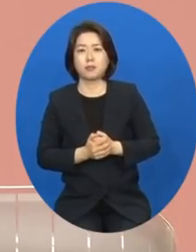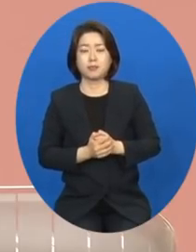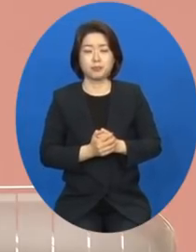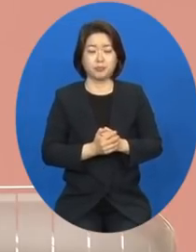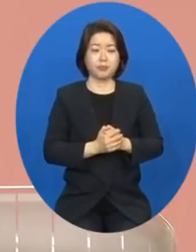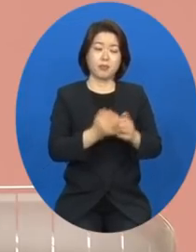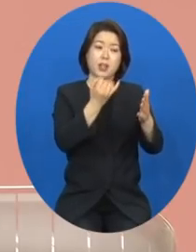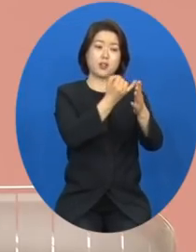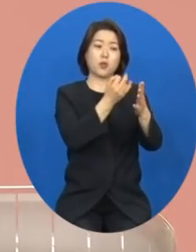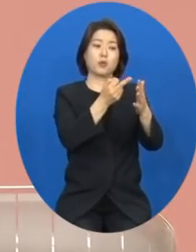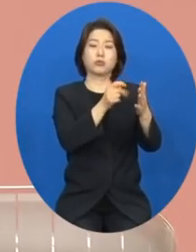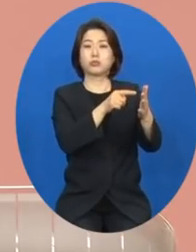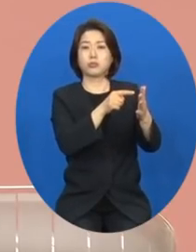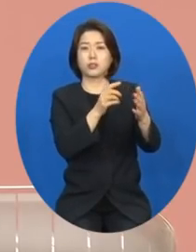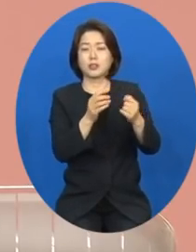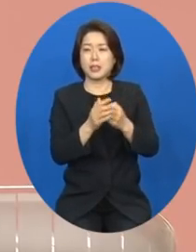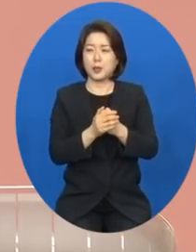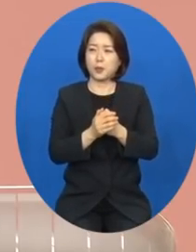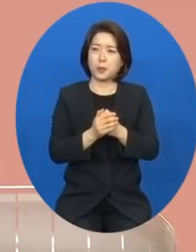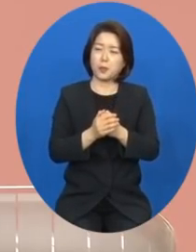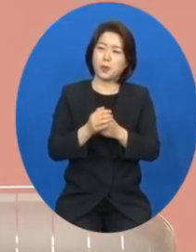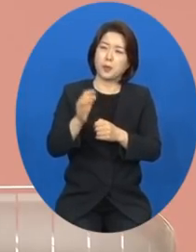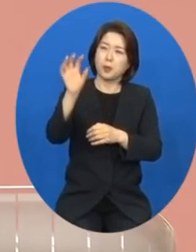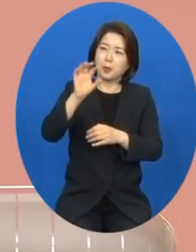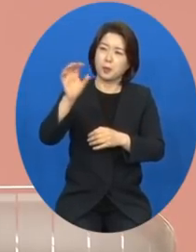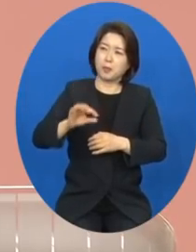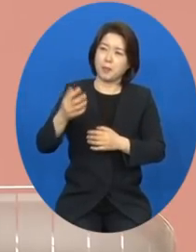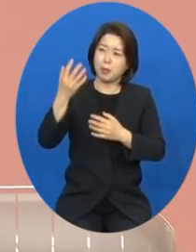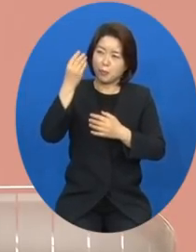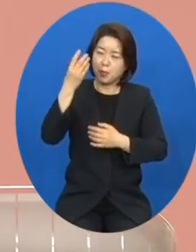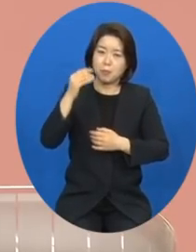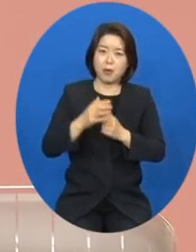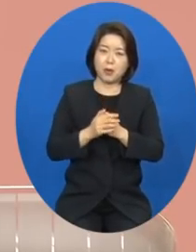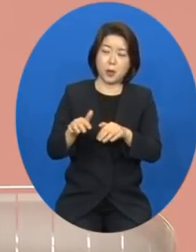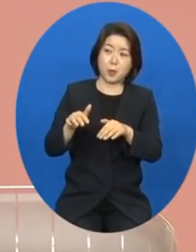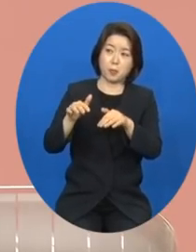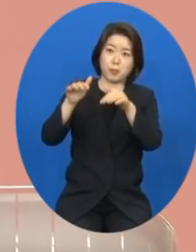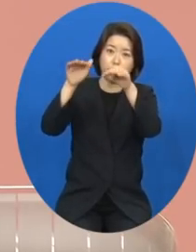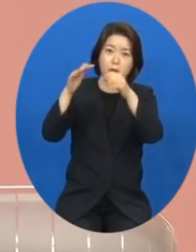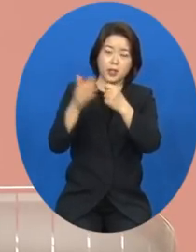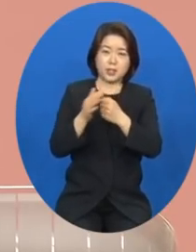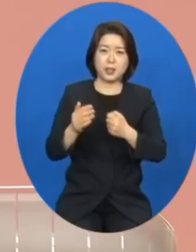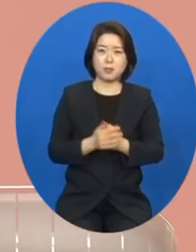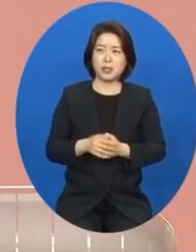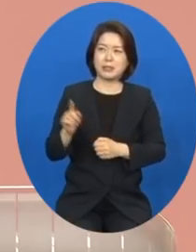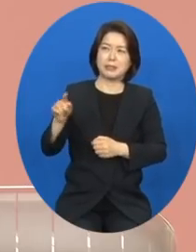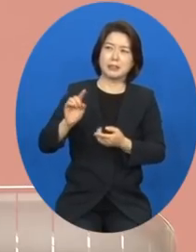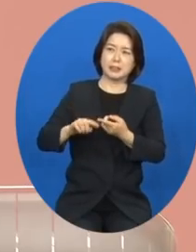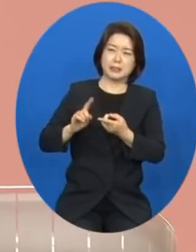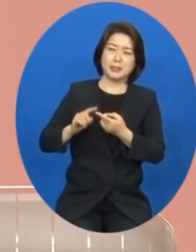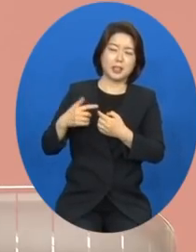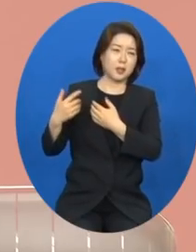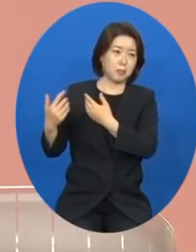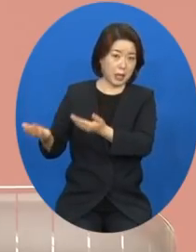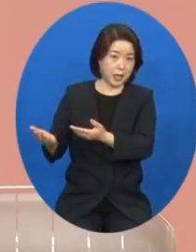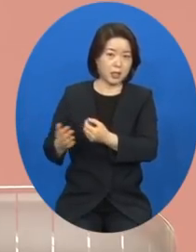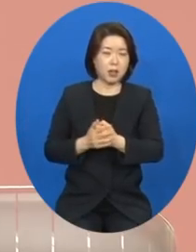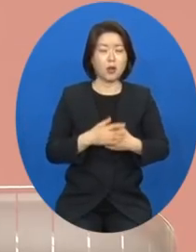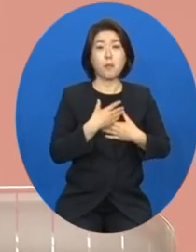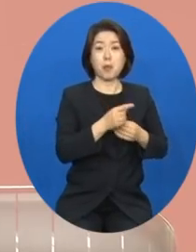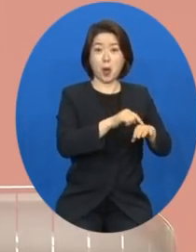둘째는 그래도 나름 이제 매뉴얼 살아서 그런지 그래도 좀 커서 그런지 어 뭐 이러다 말겠지 하고 있는 약간 편안한 마음에 좀